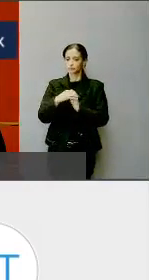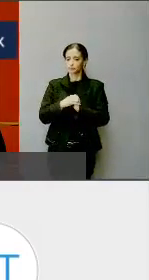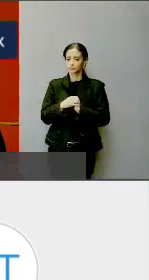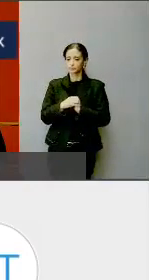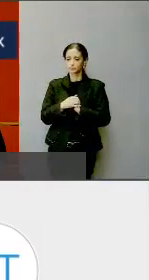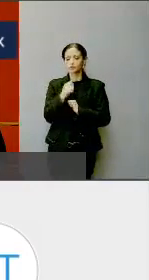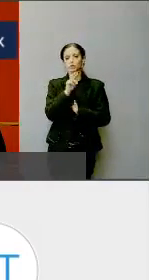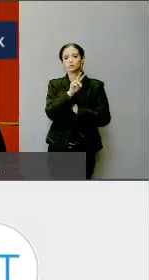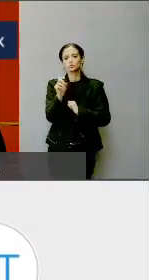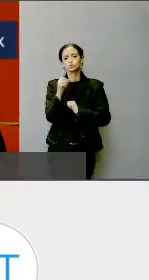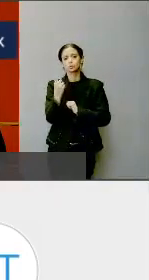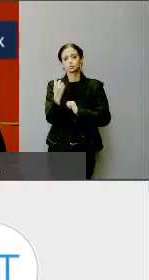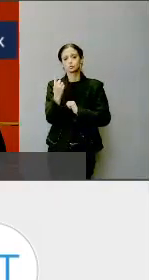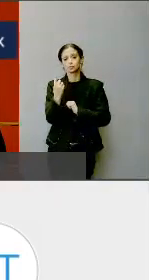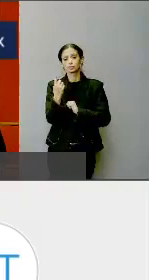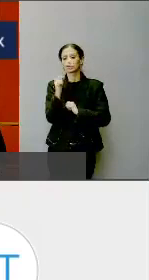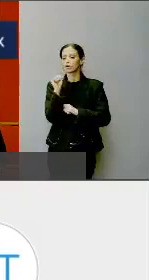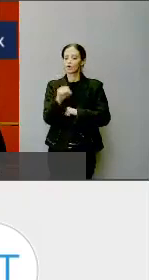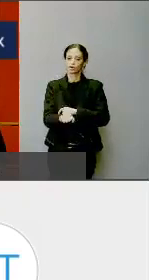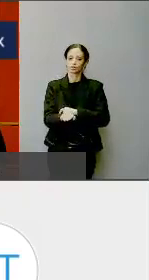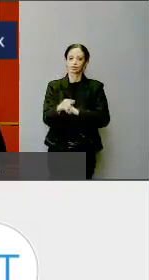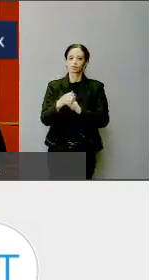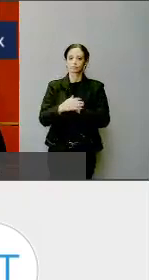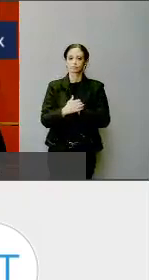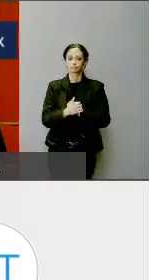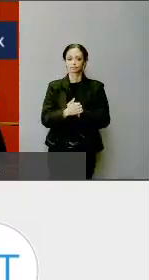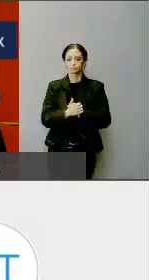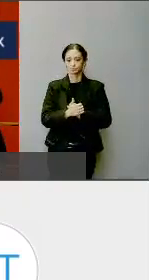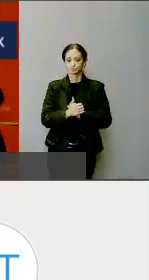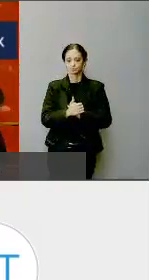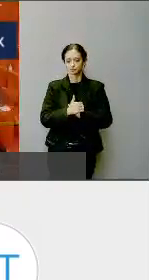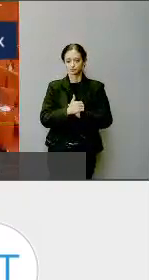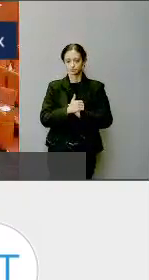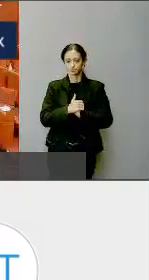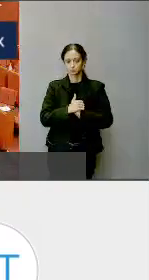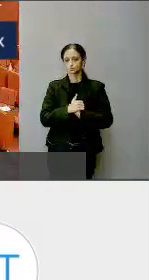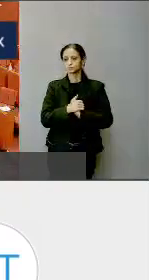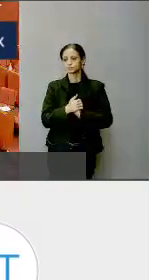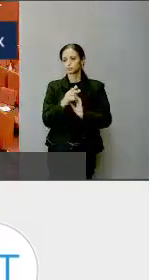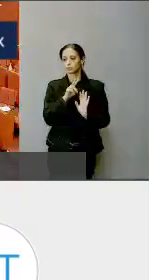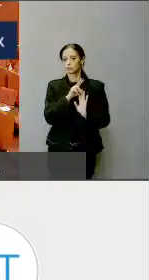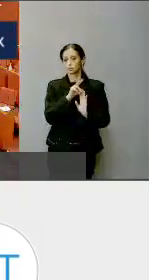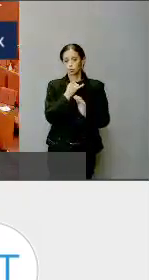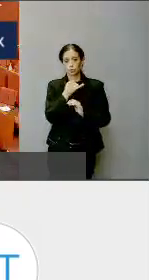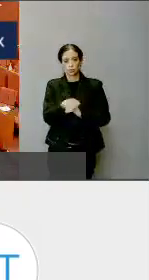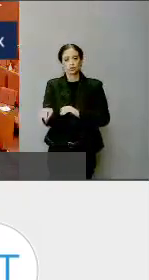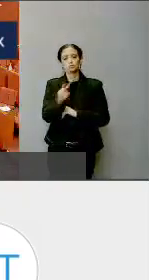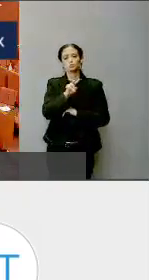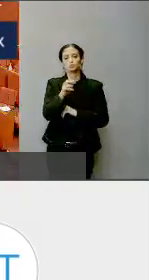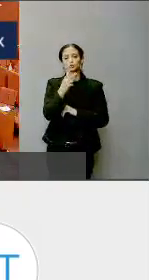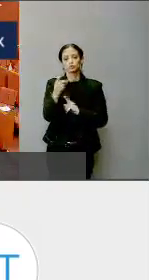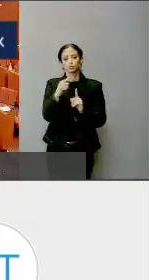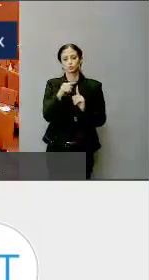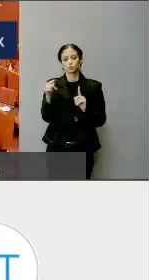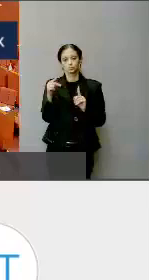201 mario da 200 a 246